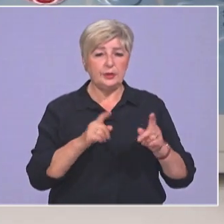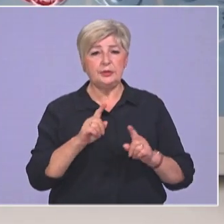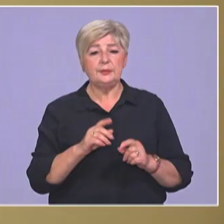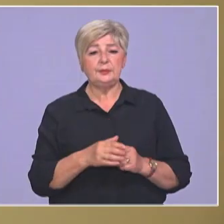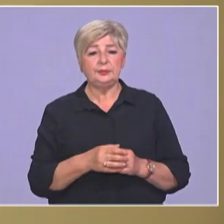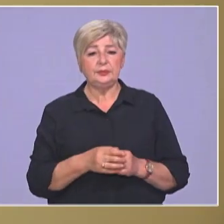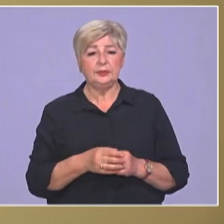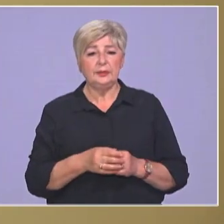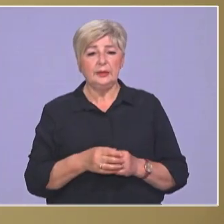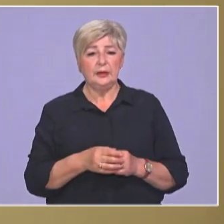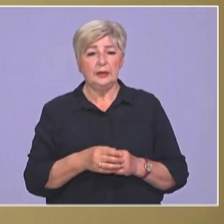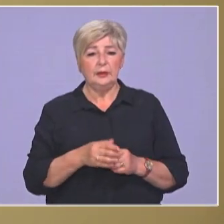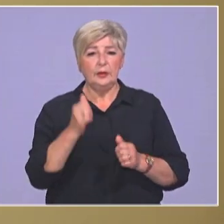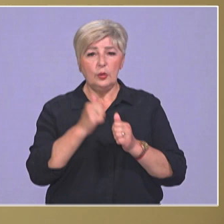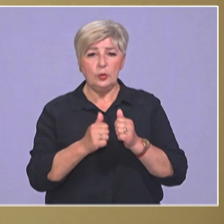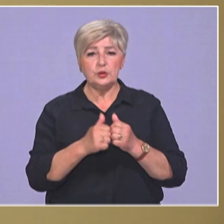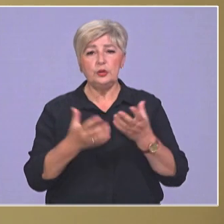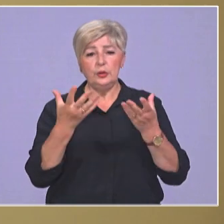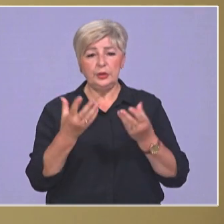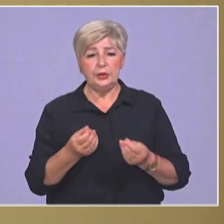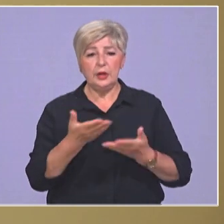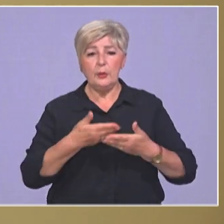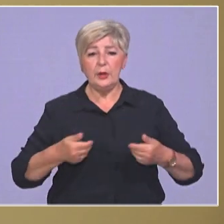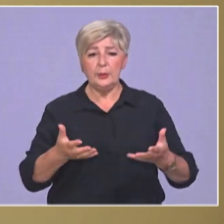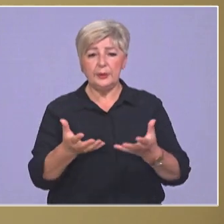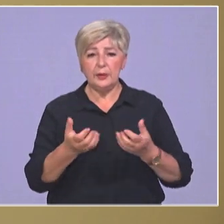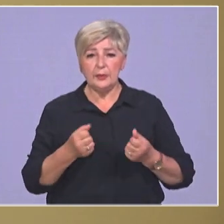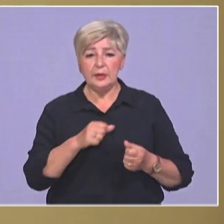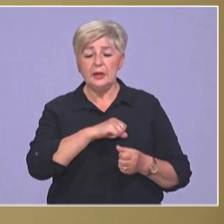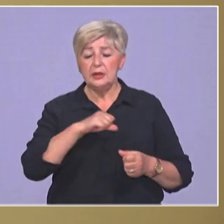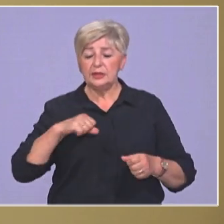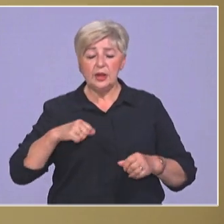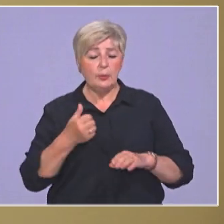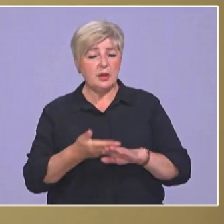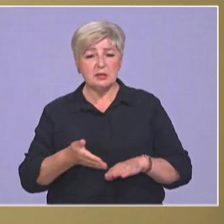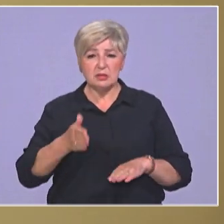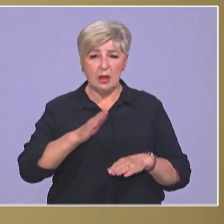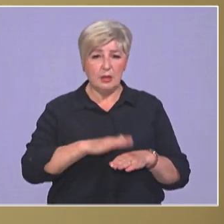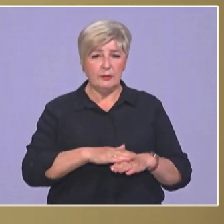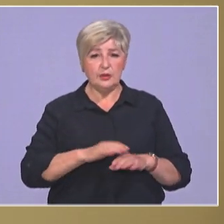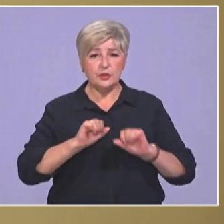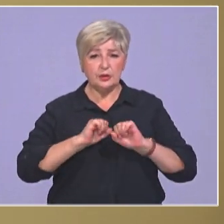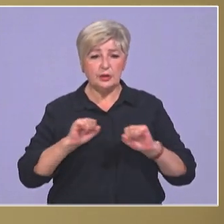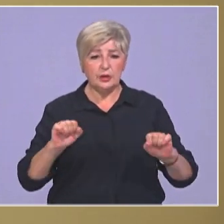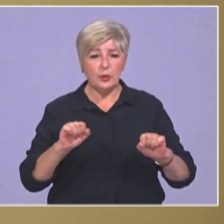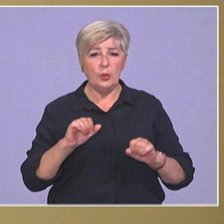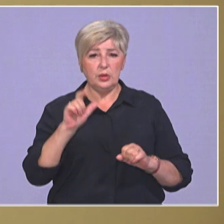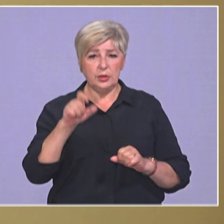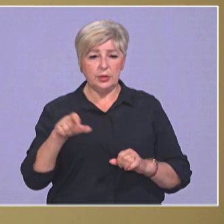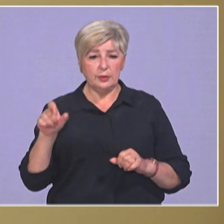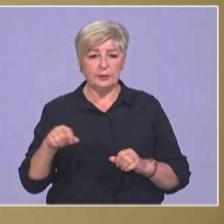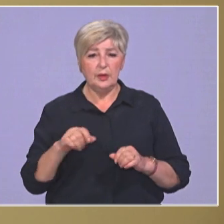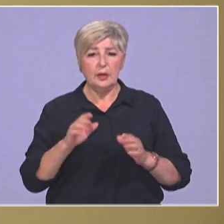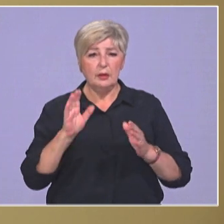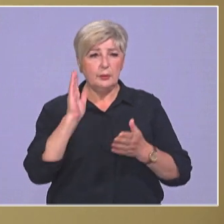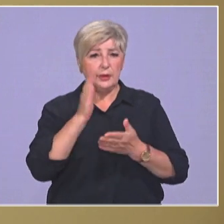реабілітації. Кожного дня ми приймаємо самих найважчих героїв прямо з